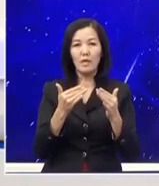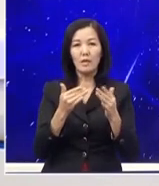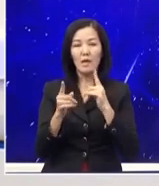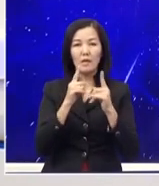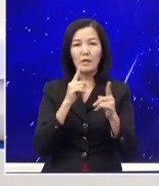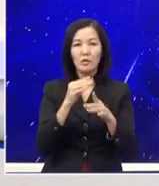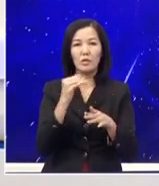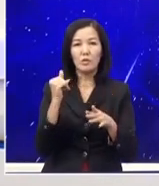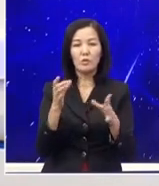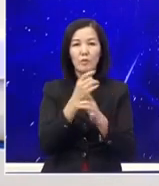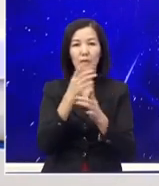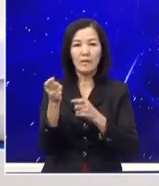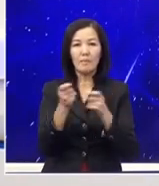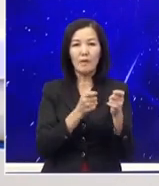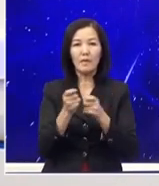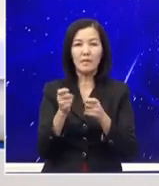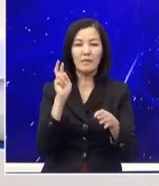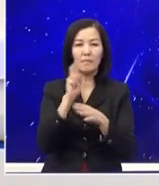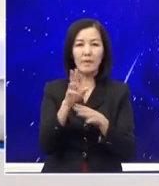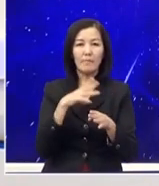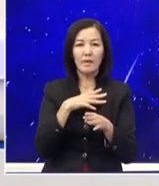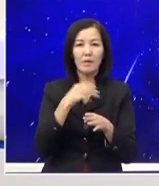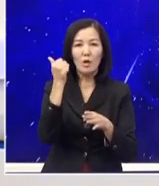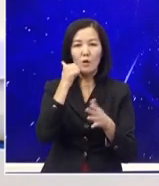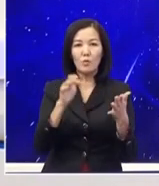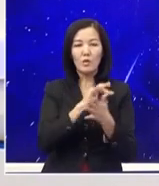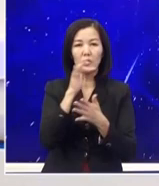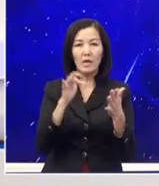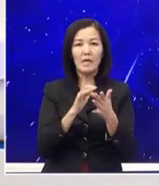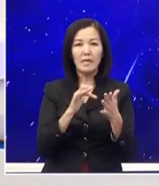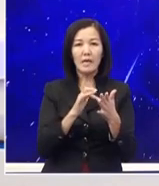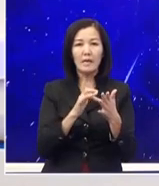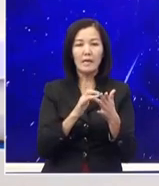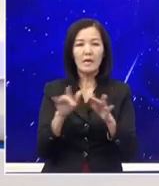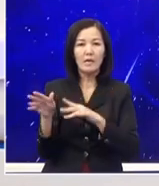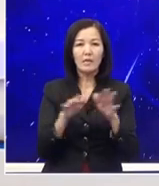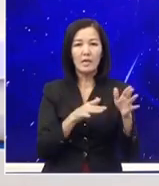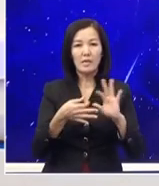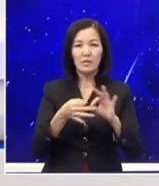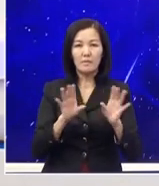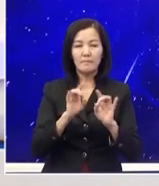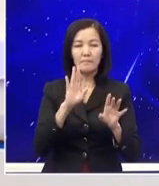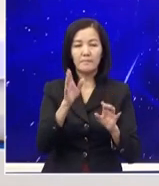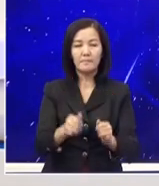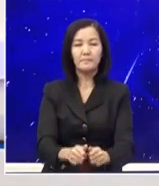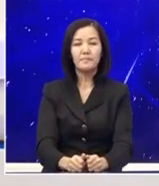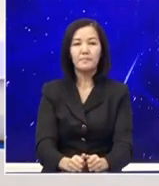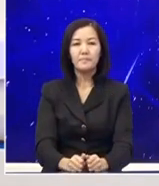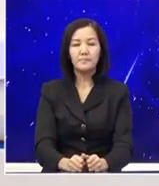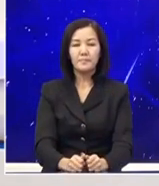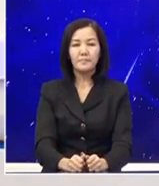конференцияға Жетісулық мәдениет басқармасының өкілдері арнайы барды. Көне шаһардағы шарапатты шара жайлы Медет Жұмабай